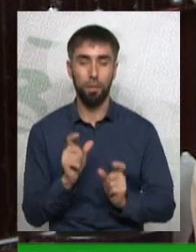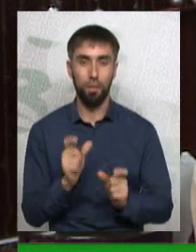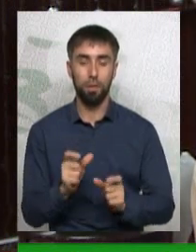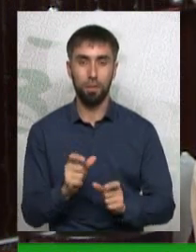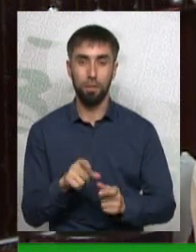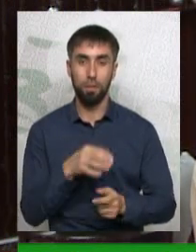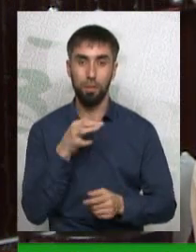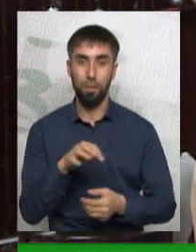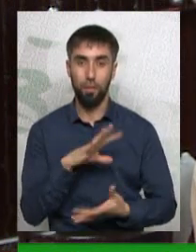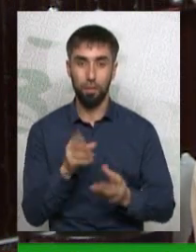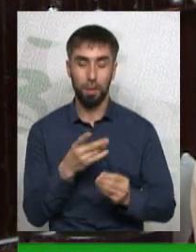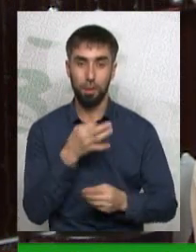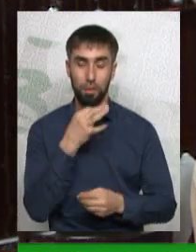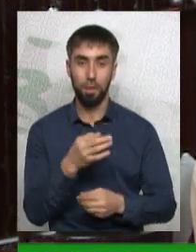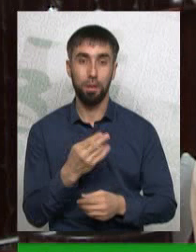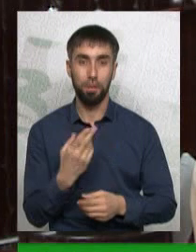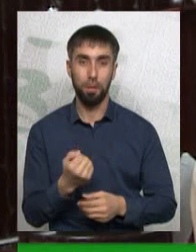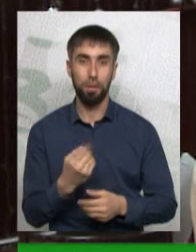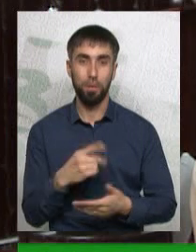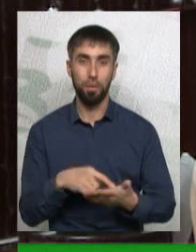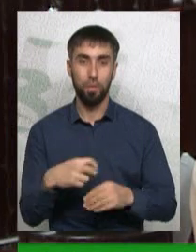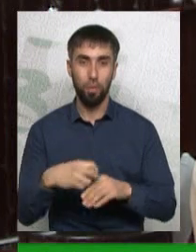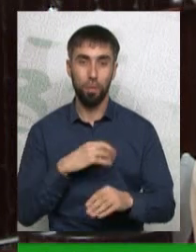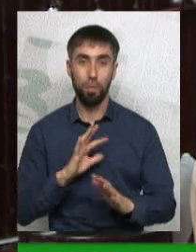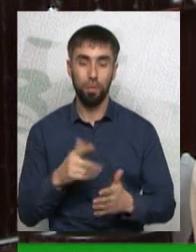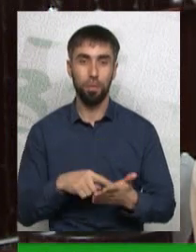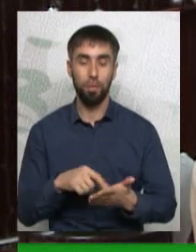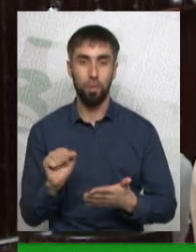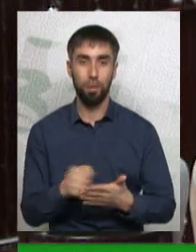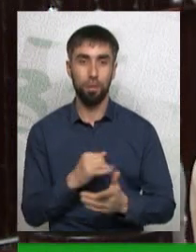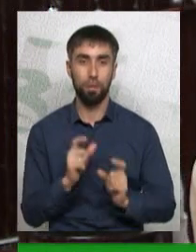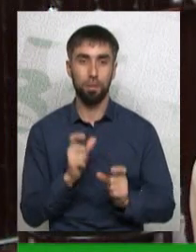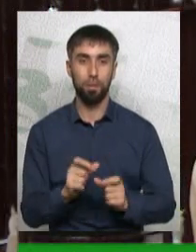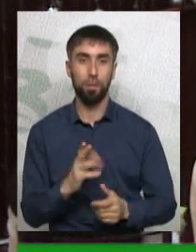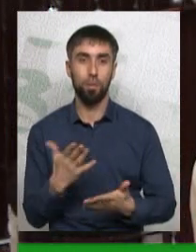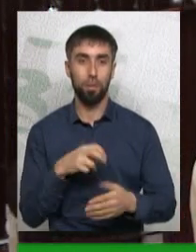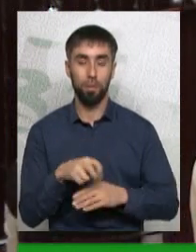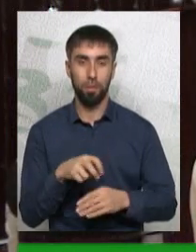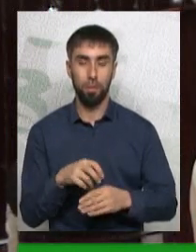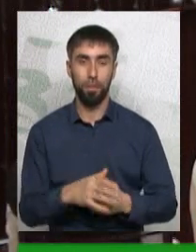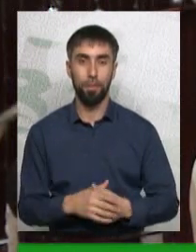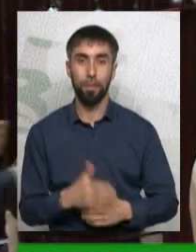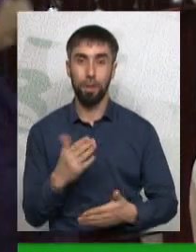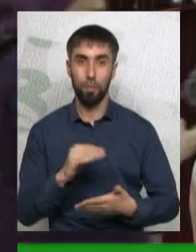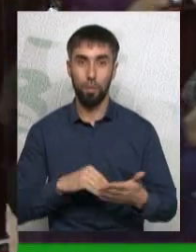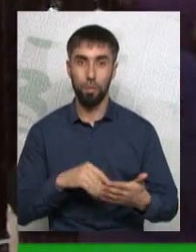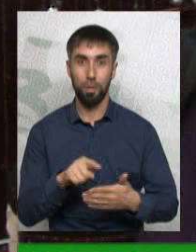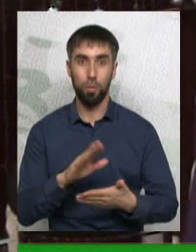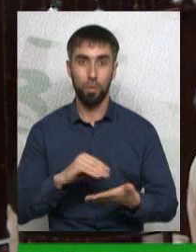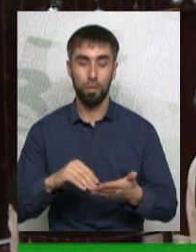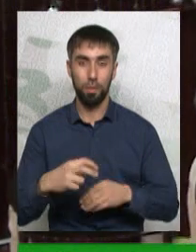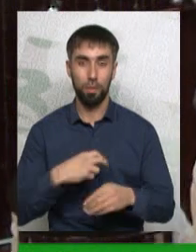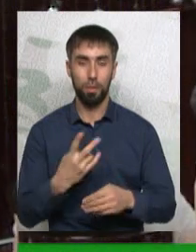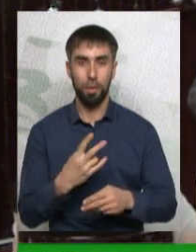не отвечать? Да. Ну, удалить сообщение и заблокировать человека, который тебя пишет. В случае повторного, то